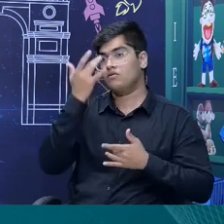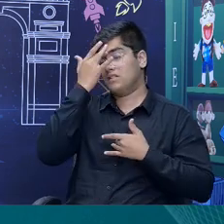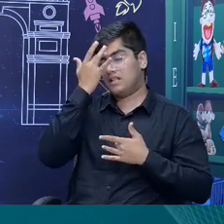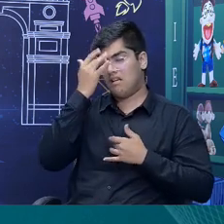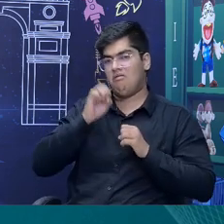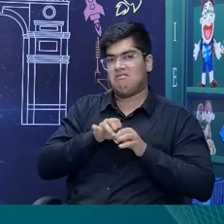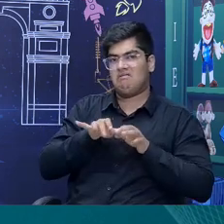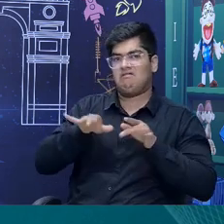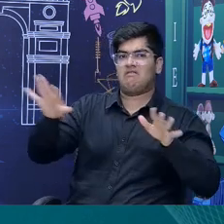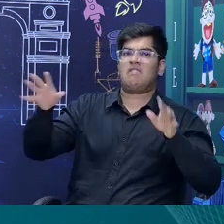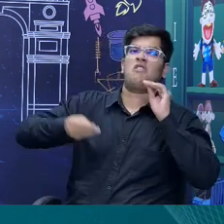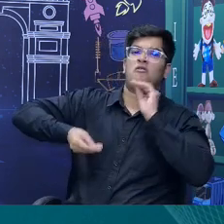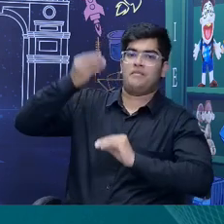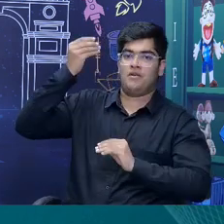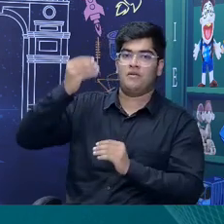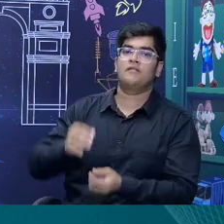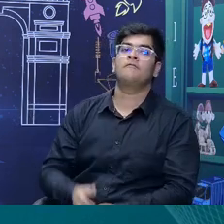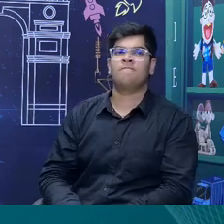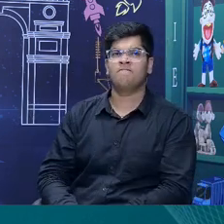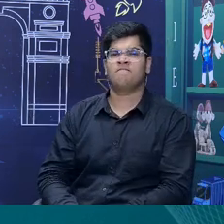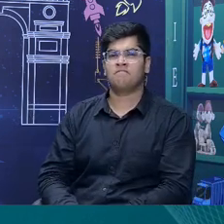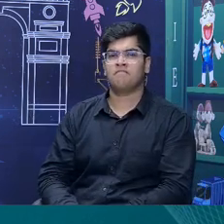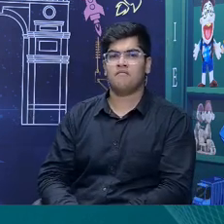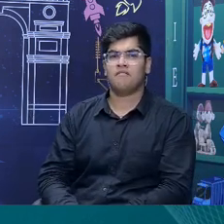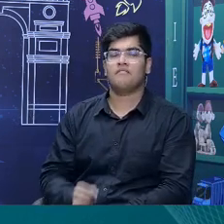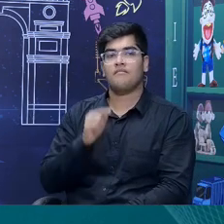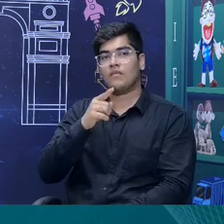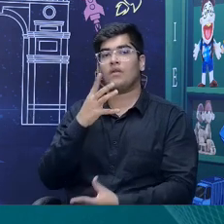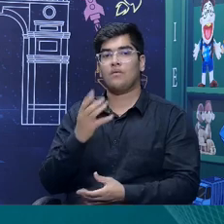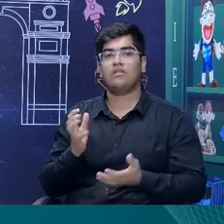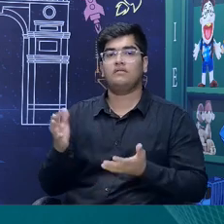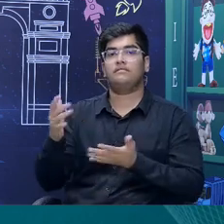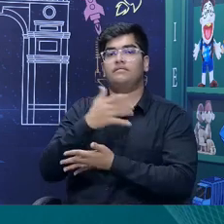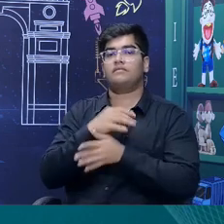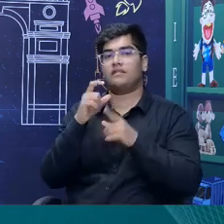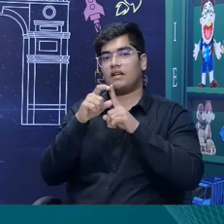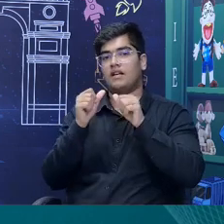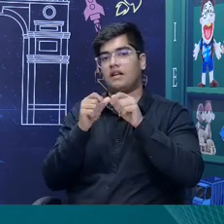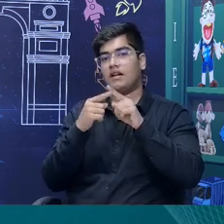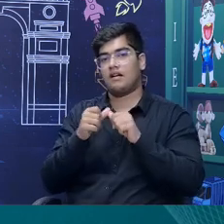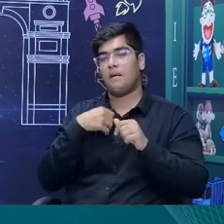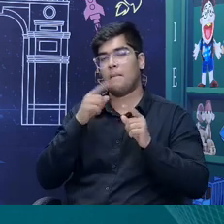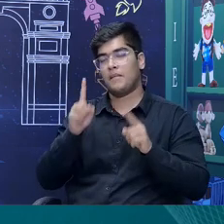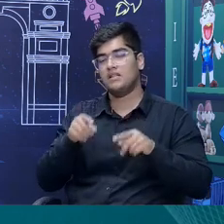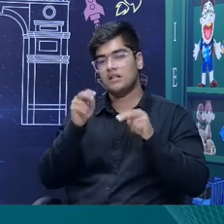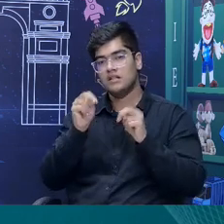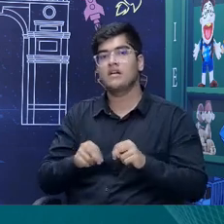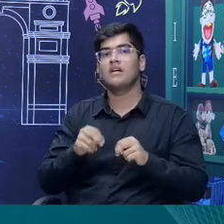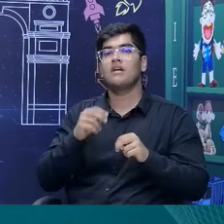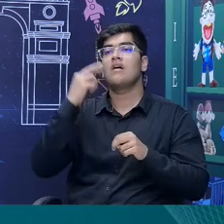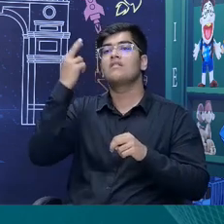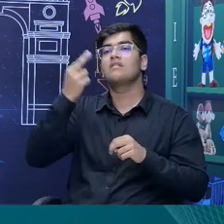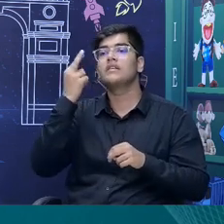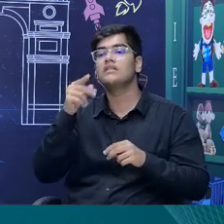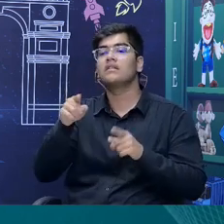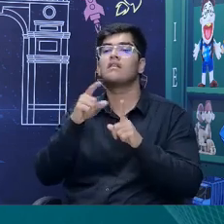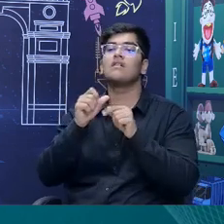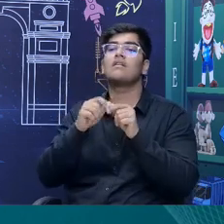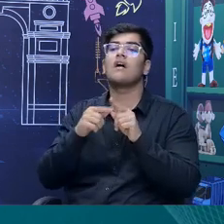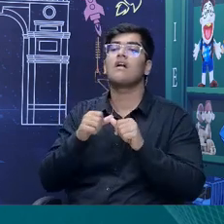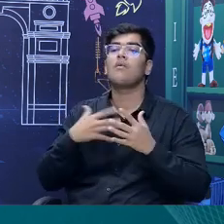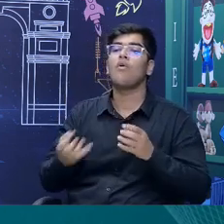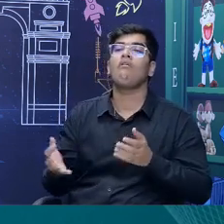है यू अंडरस्टैंड आईटी थ्रू कलेक्टिंग डाटा वे नीड तू अलसो हैव रीजंस तू कलेक्ट डेट आईटी